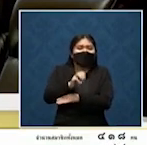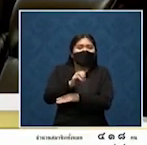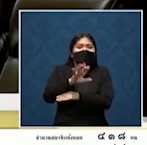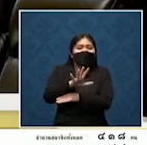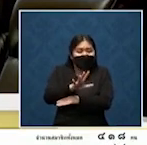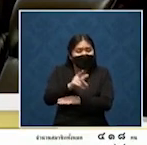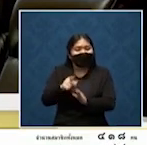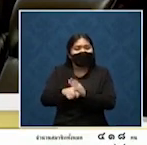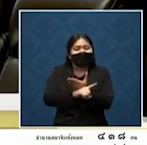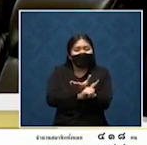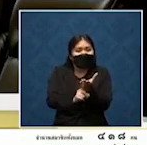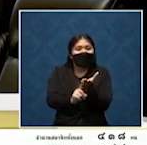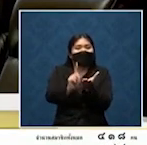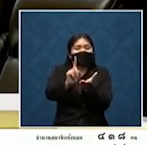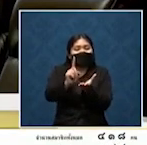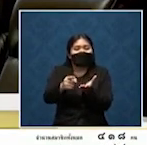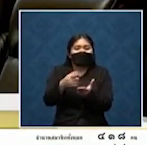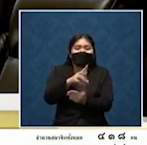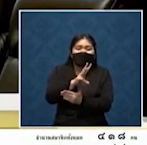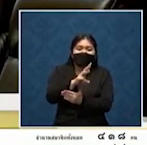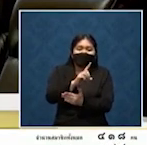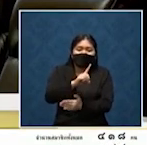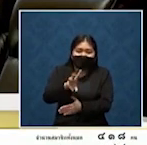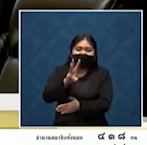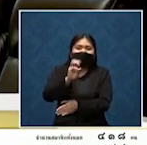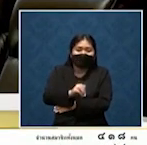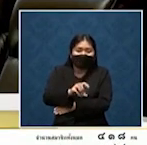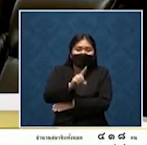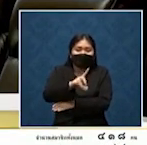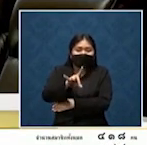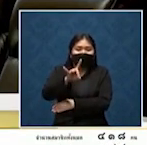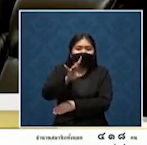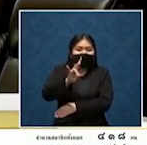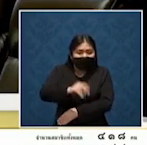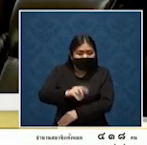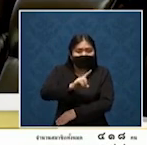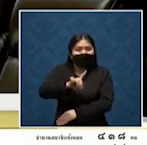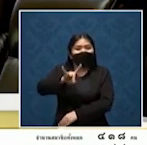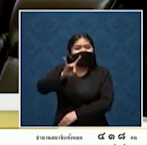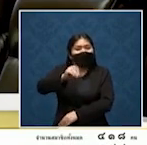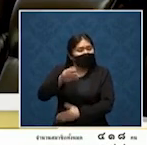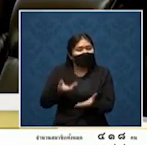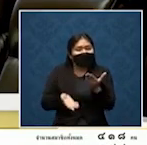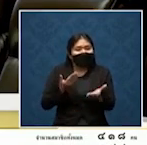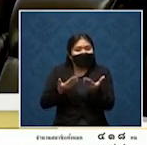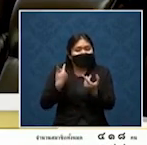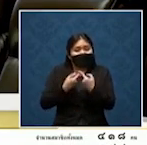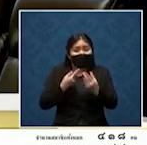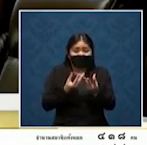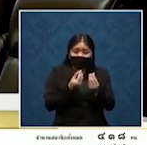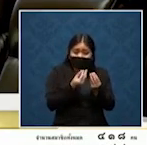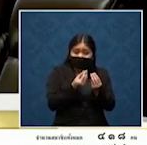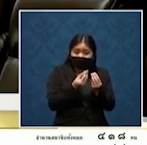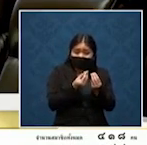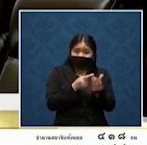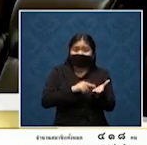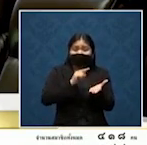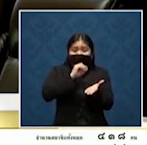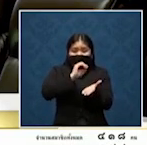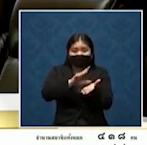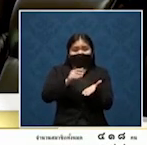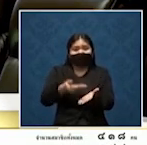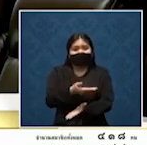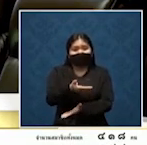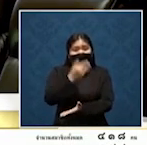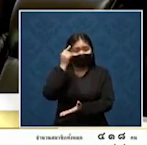งครามรัสเซียยูเครนพลังงานอย่างเงี้ยแต่เมื่อสถานการณ์เริ่มคลี่คลายสถานการณ์ก็ดีขึ้นมาเป็นลำดับนี่คือ